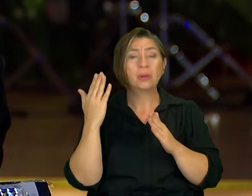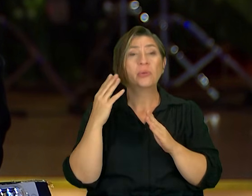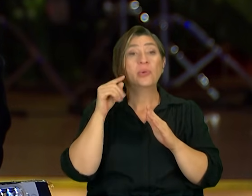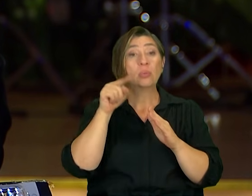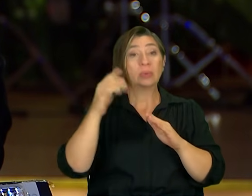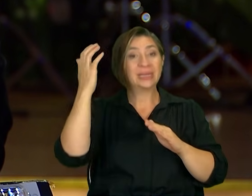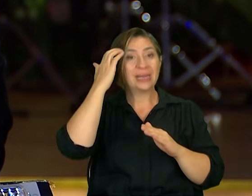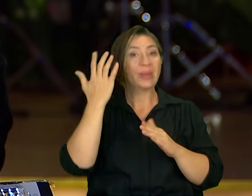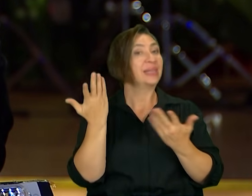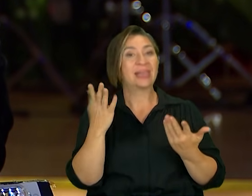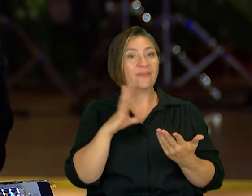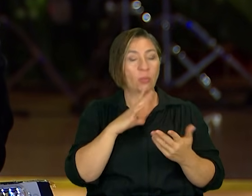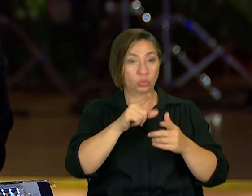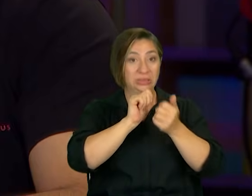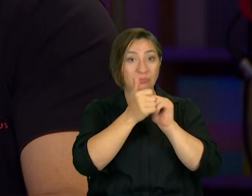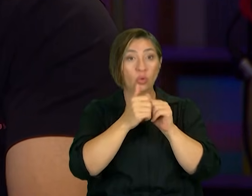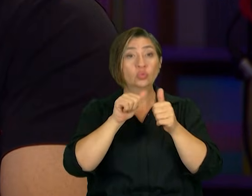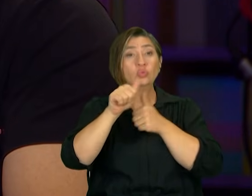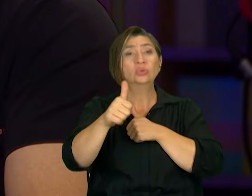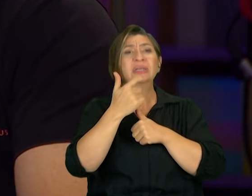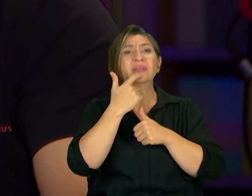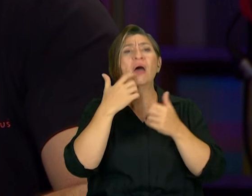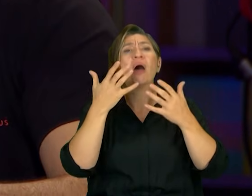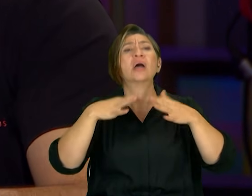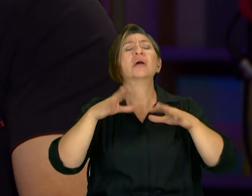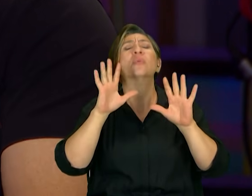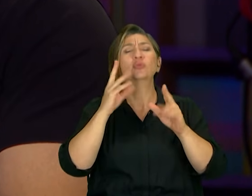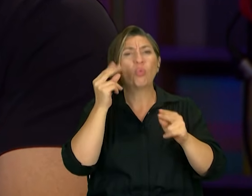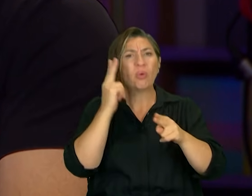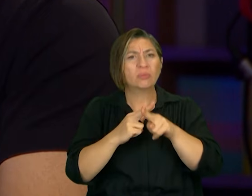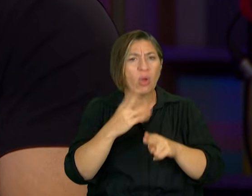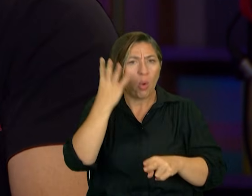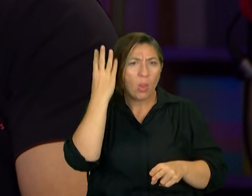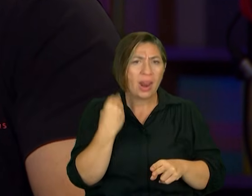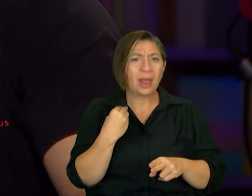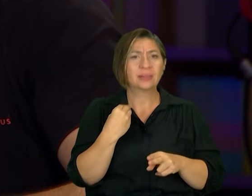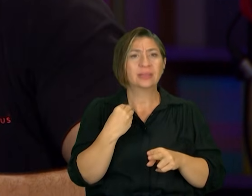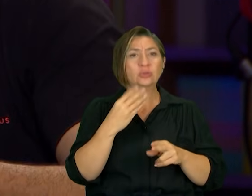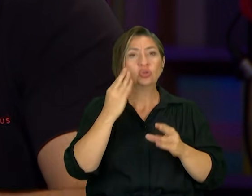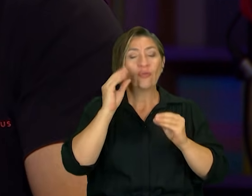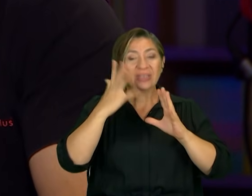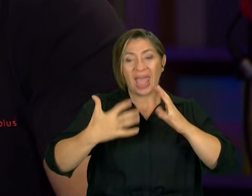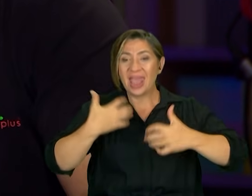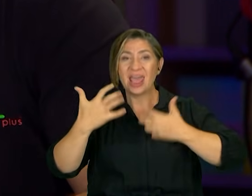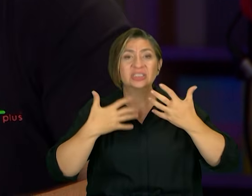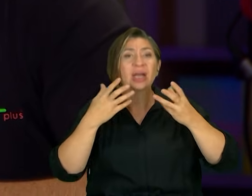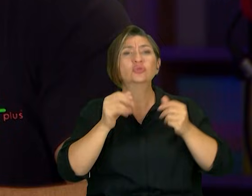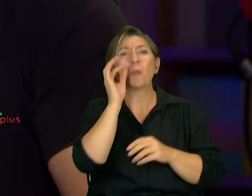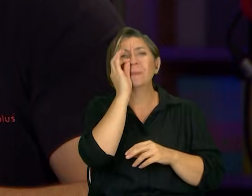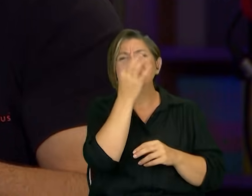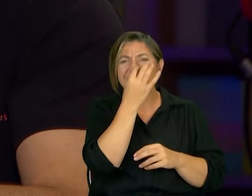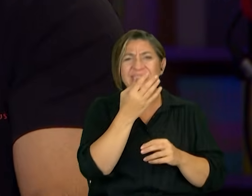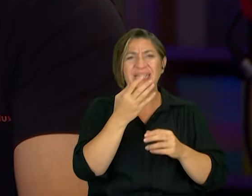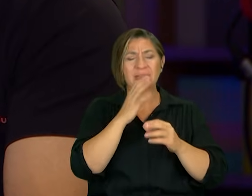Chun'daki temel özellik şu. Bir kere Wing Chun uzun yıllar harcamadan, çok kısa sürede öğrenilebilen, çok fazla enerji harcamadan çok basit